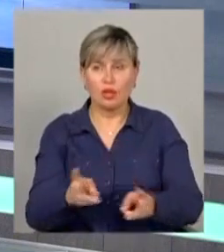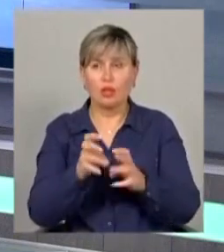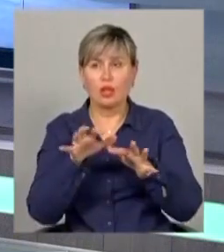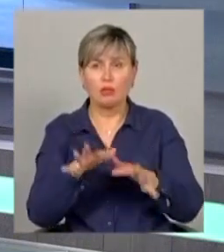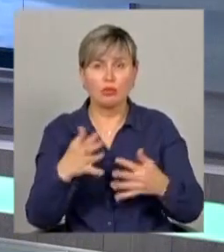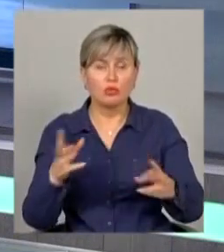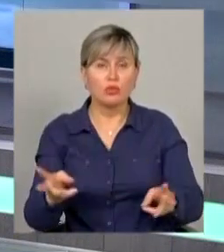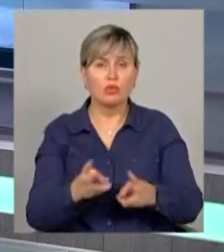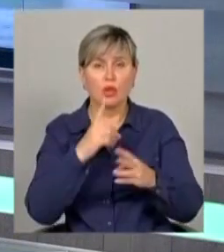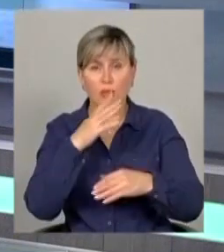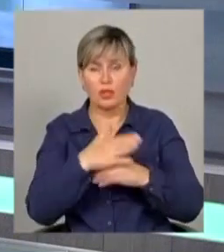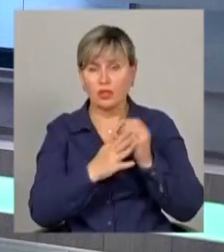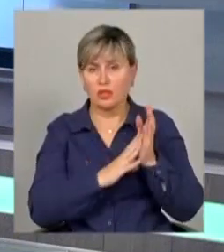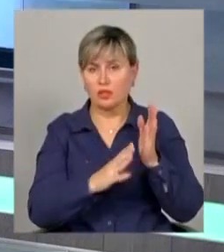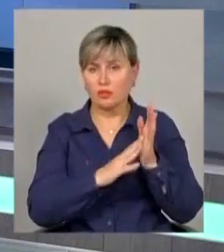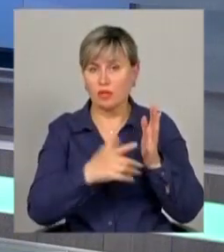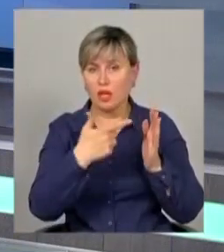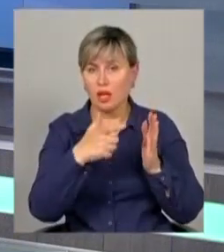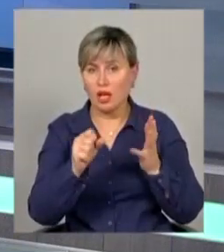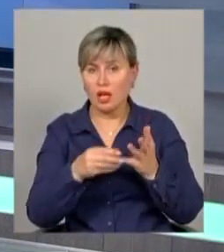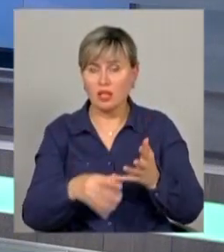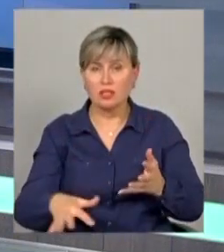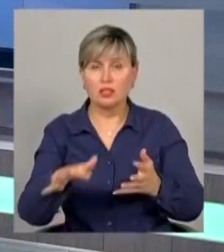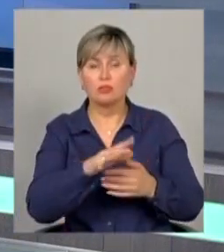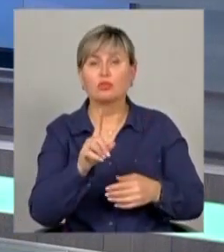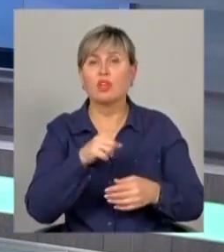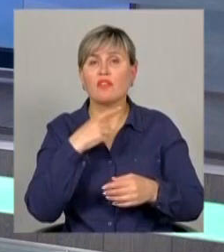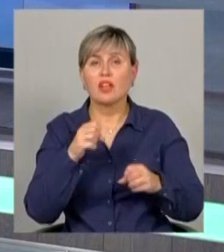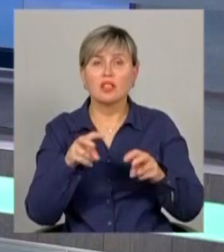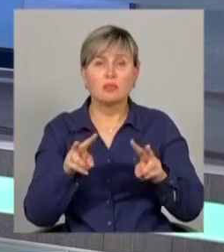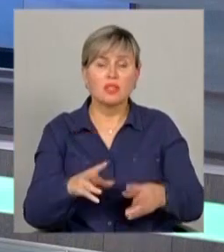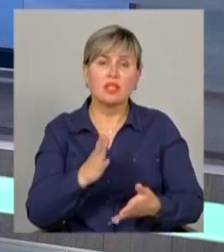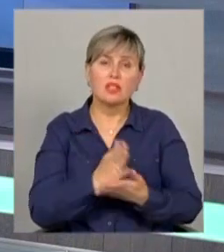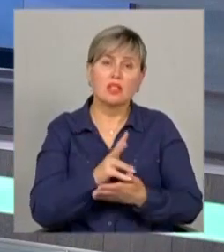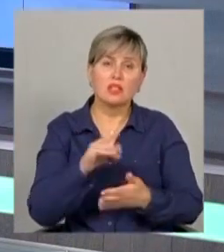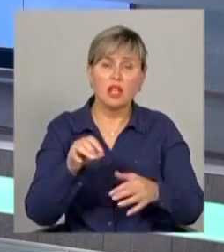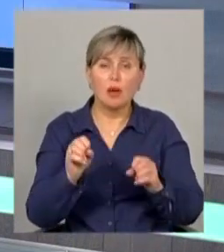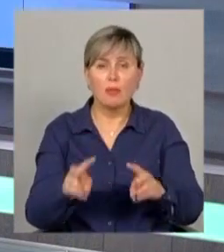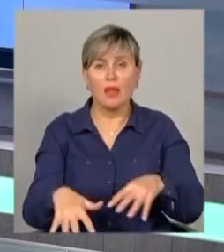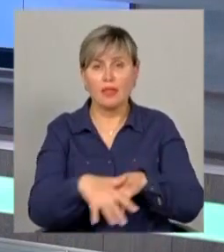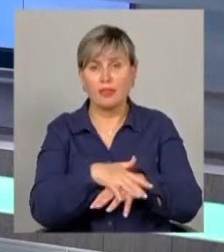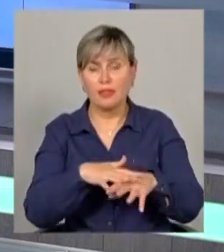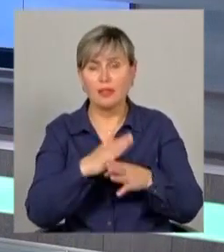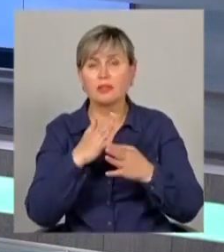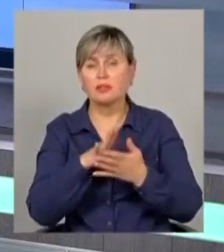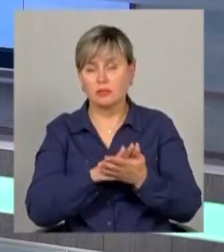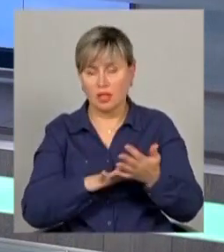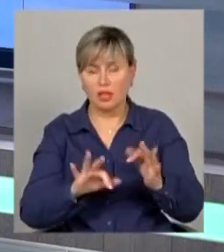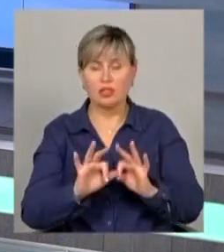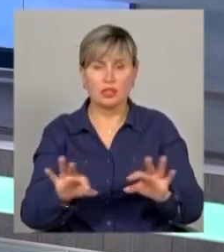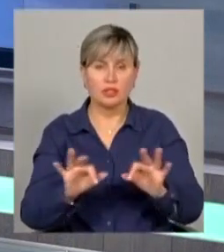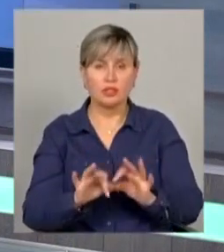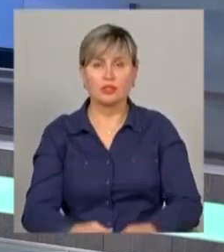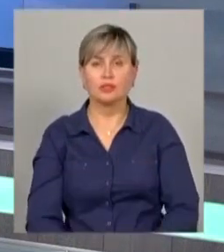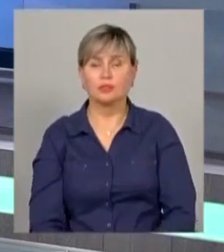уже сгорело почти 90 гектаров земли. Что говорят специалисты и есть ли угроза населению? С последними данными к этому часу